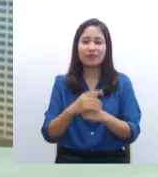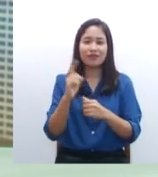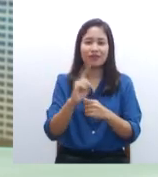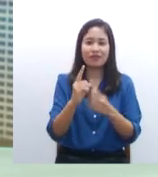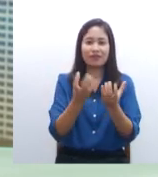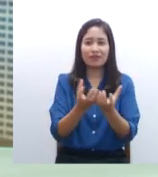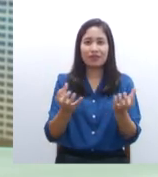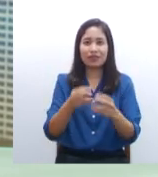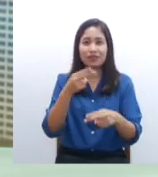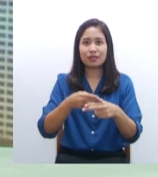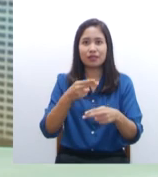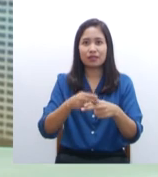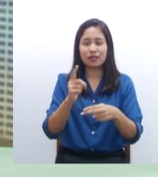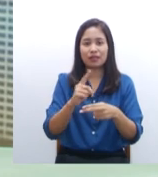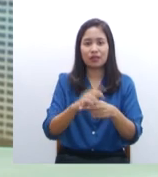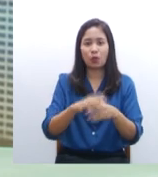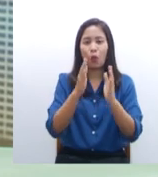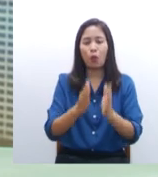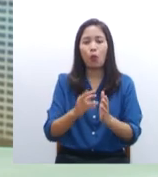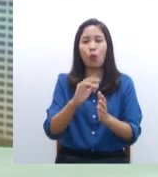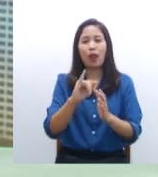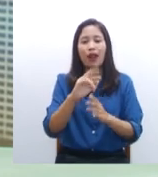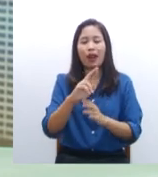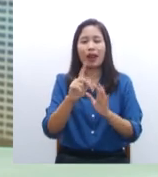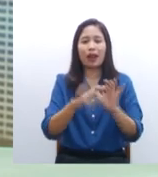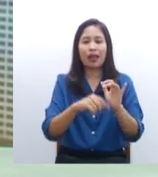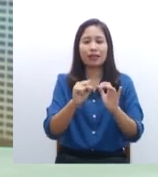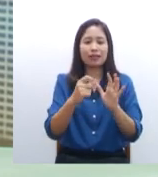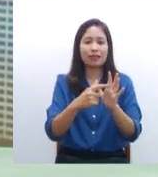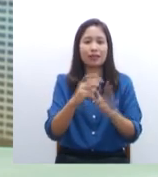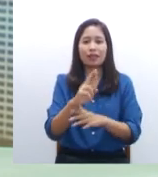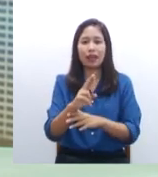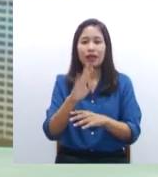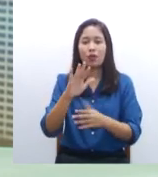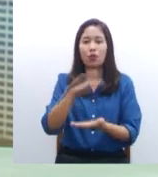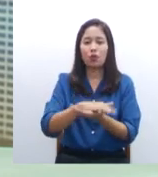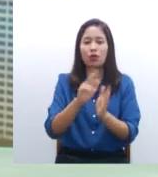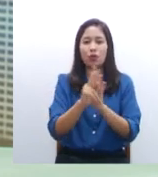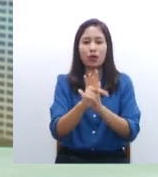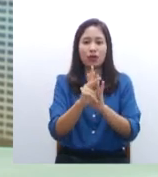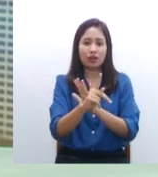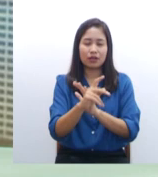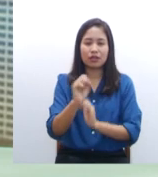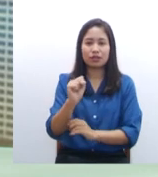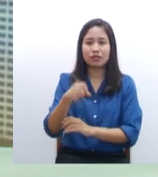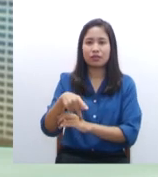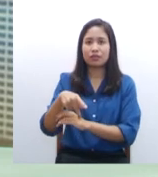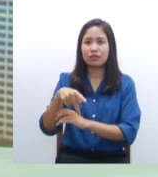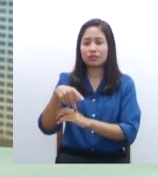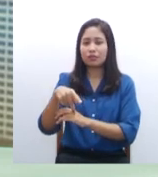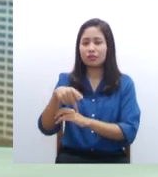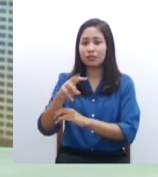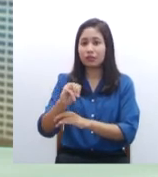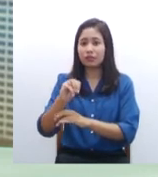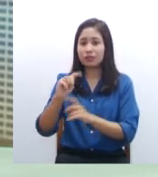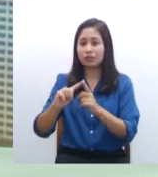านที่มีชื่อว่าคนไร้สารจากโรงเรียนหนองนาคำวิทยาคมจังหวัดขอนแก่นสังกัดสำนักงานเขตพื้นที่การศึกษามัธยมศึกษา